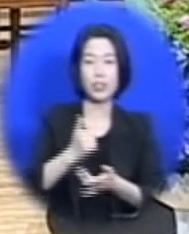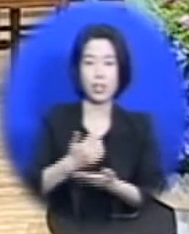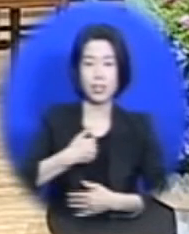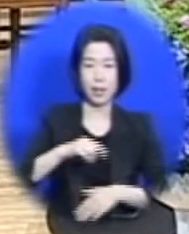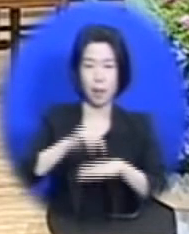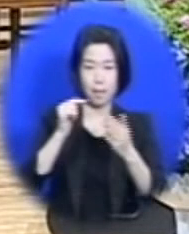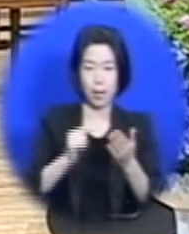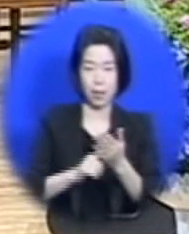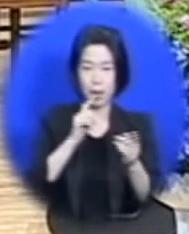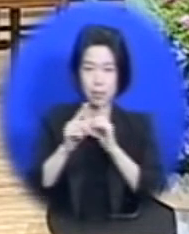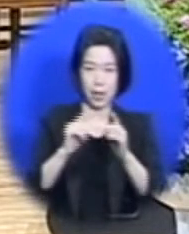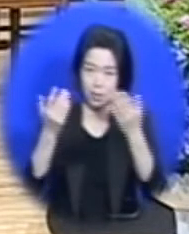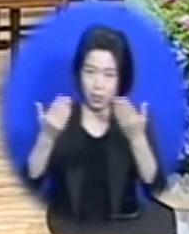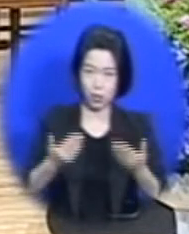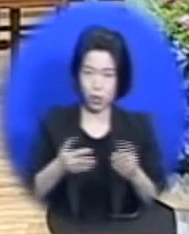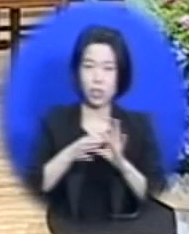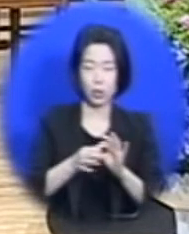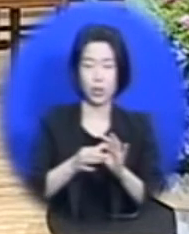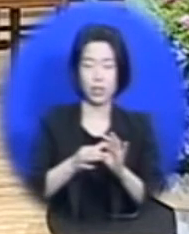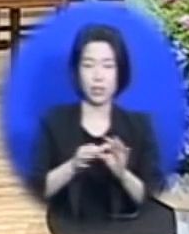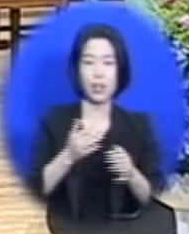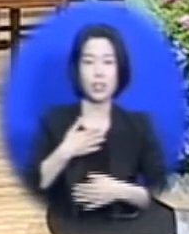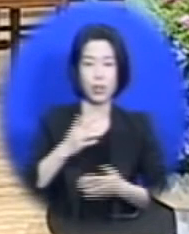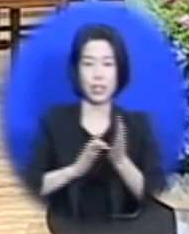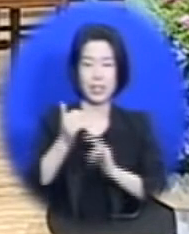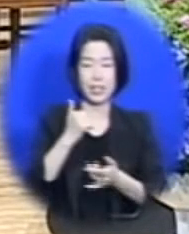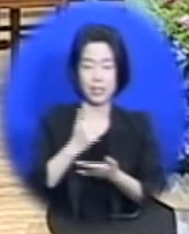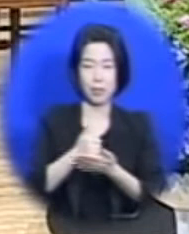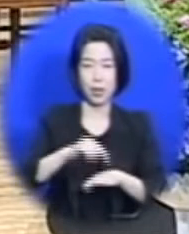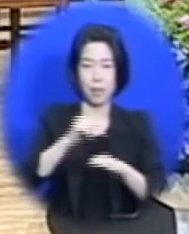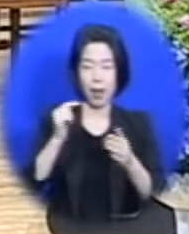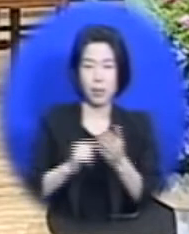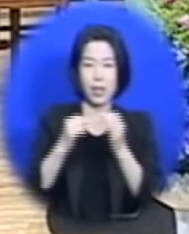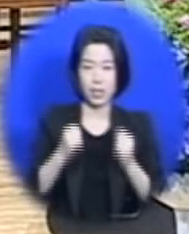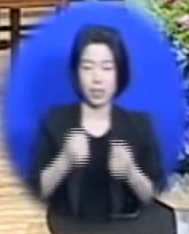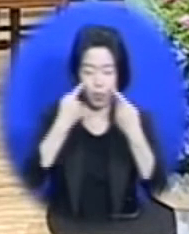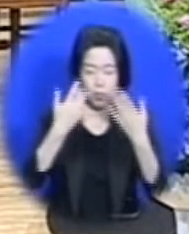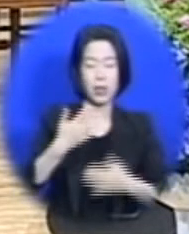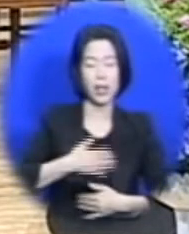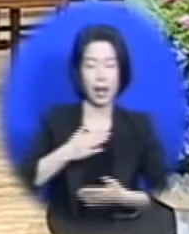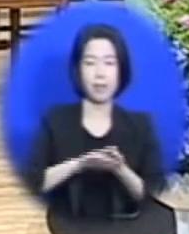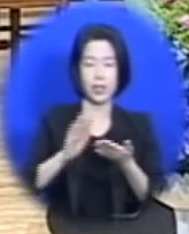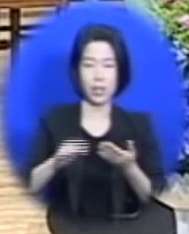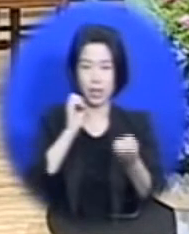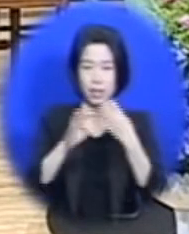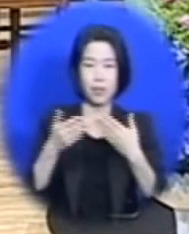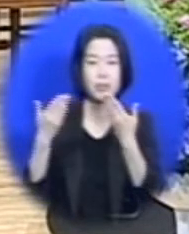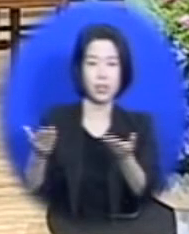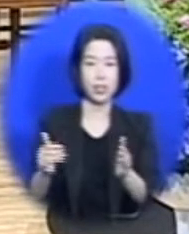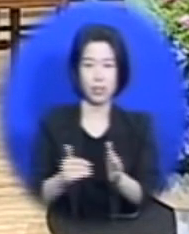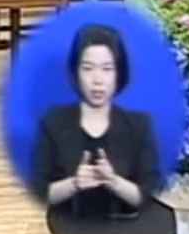마음에 말씀하시는 것을 통해서 저는 예수님께서 제 마음이 계신 것을 분명히 압니다. 그런 대답을